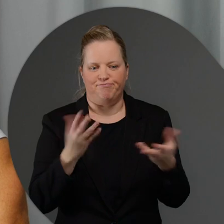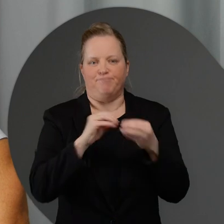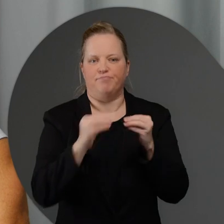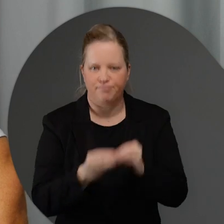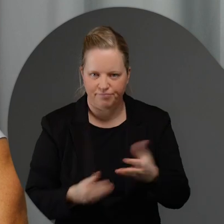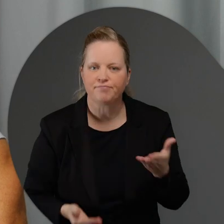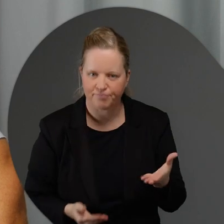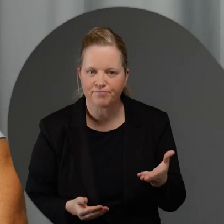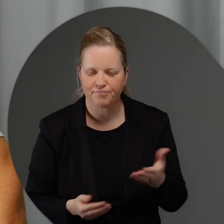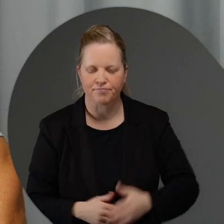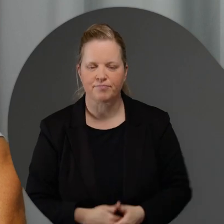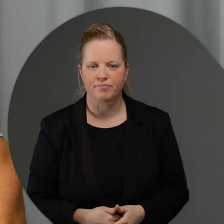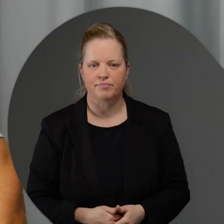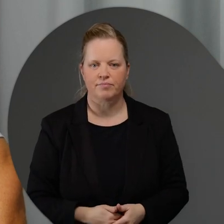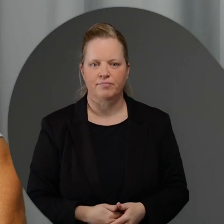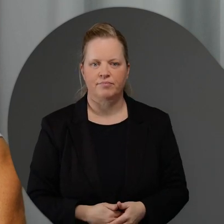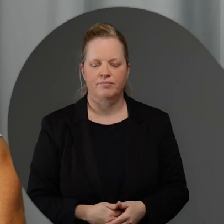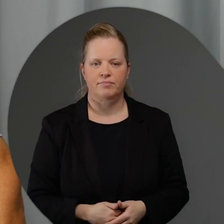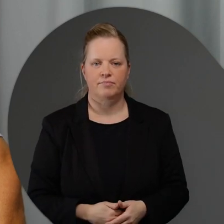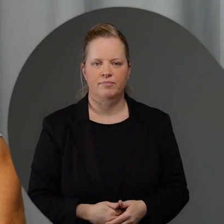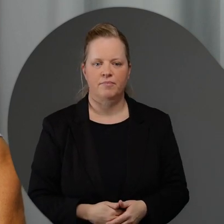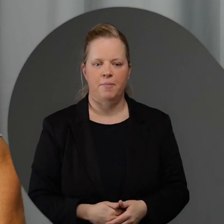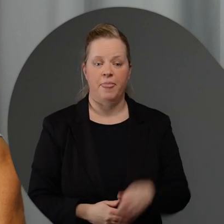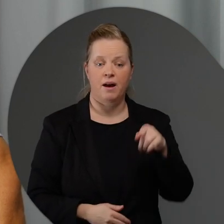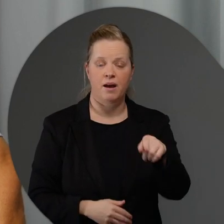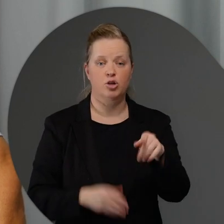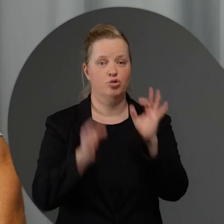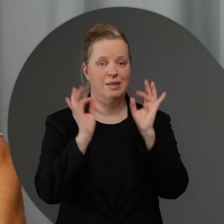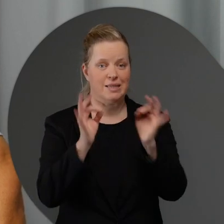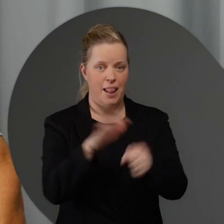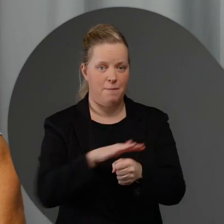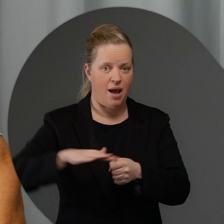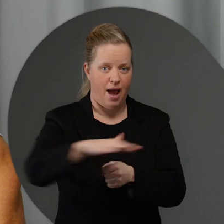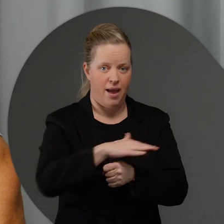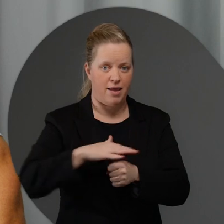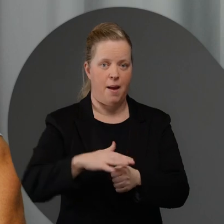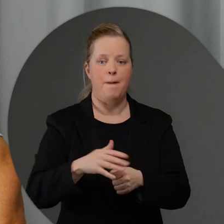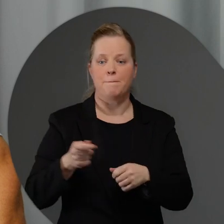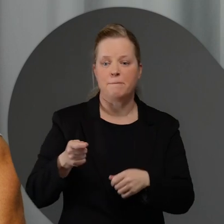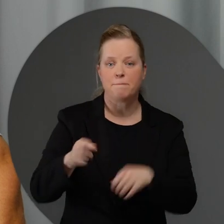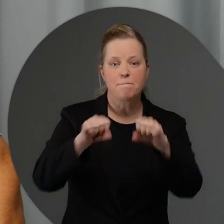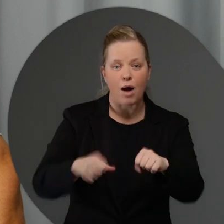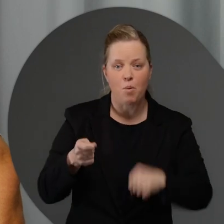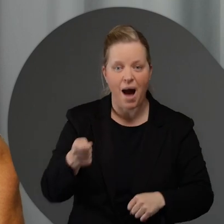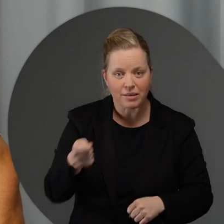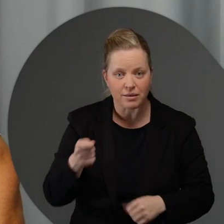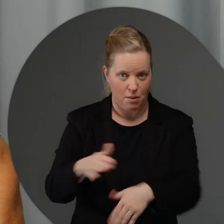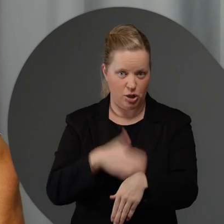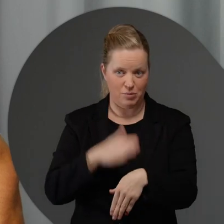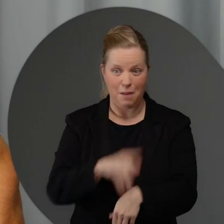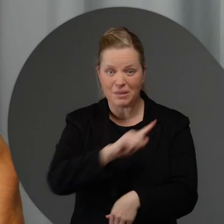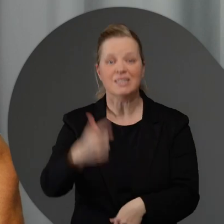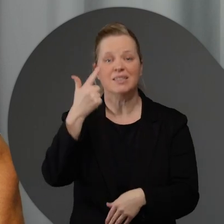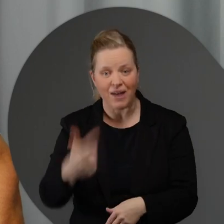ein Hinkefuß, sagen wir mal so, den wir da haben. Vor allem speziell im Bereich zum Beispiel von Bankomaten,